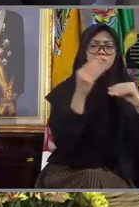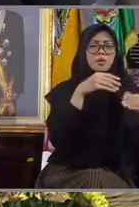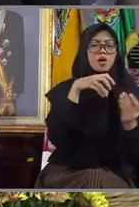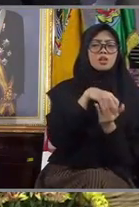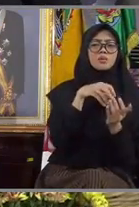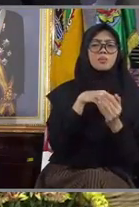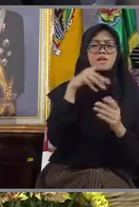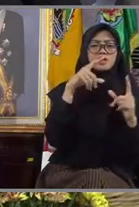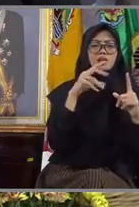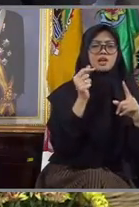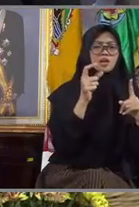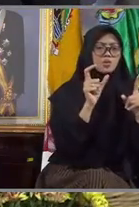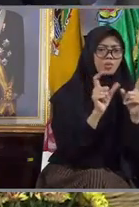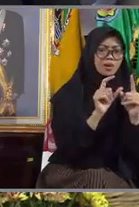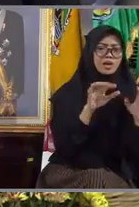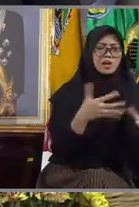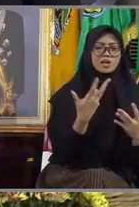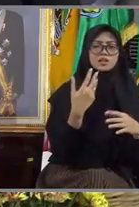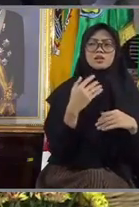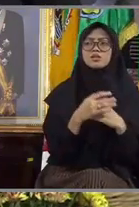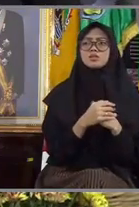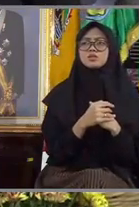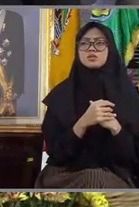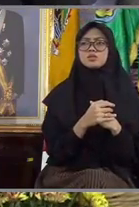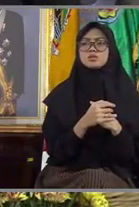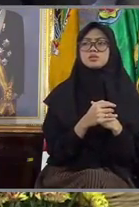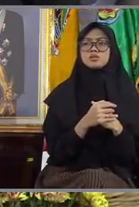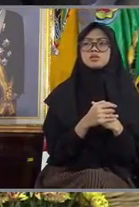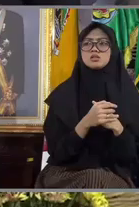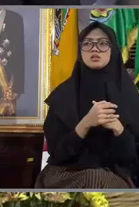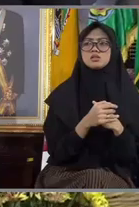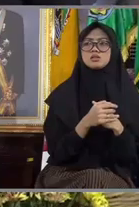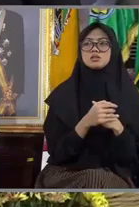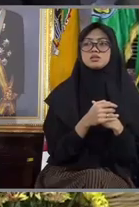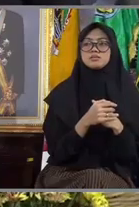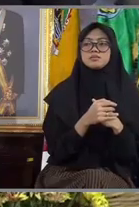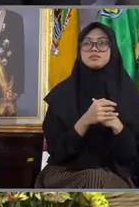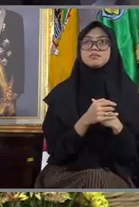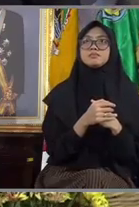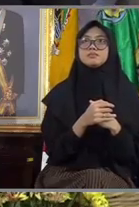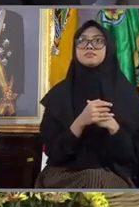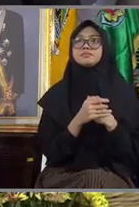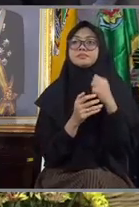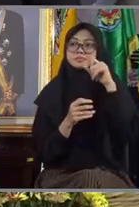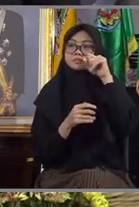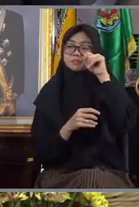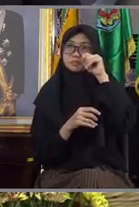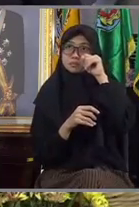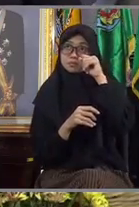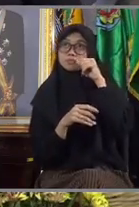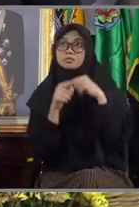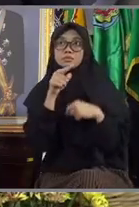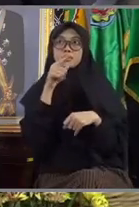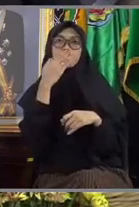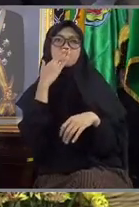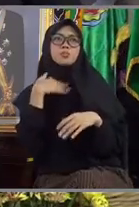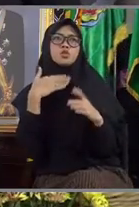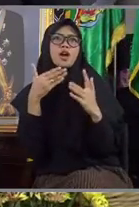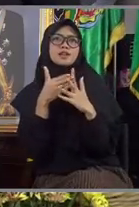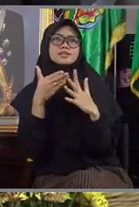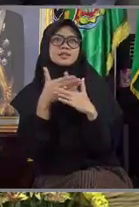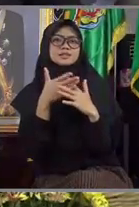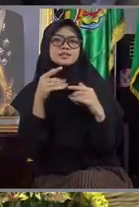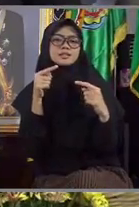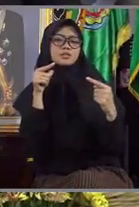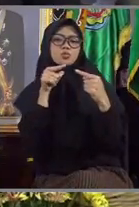atau kecamatan, Pak. Jenengan sebagai aktivis punya akses terhadap pengambil keputusan enggak? Gubernur, bupati, wali kota, kades,